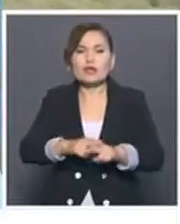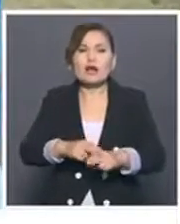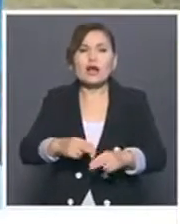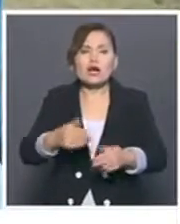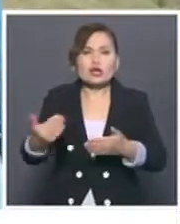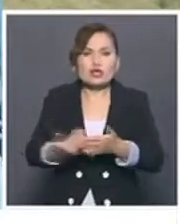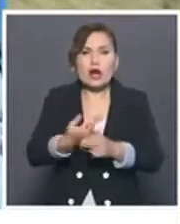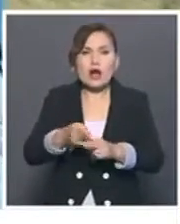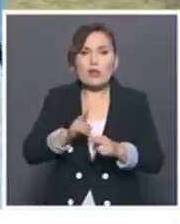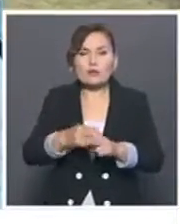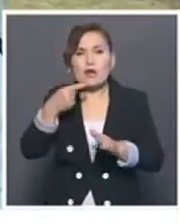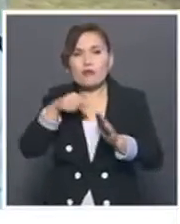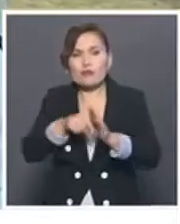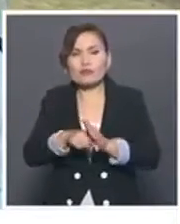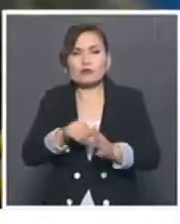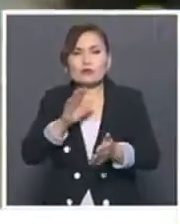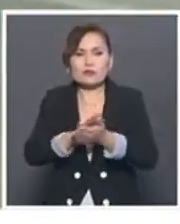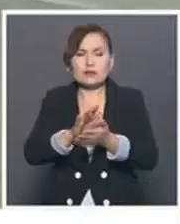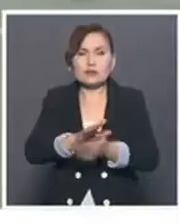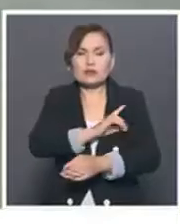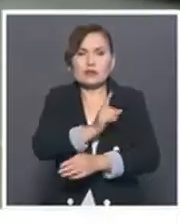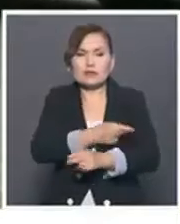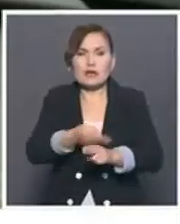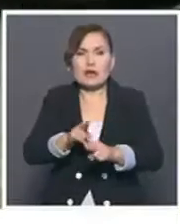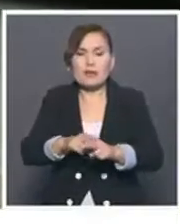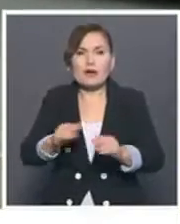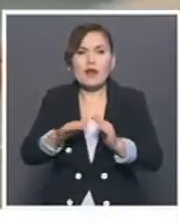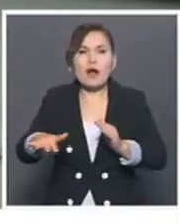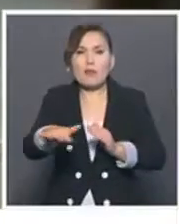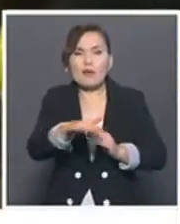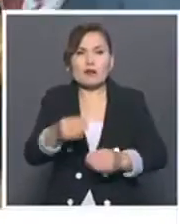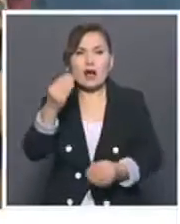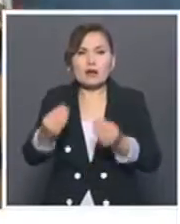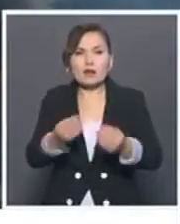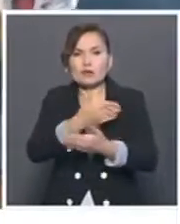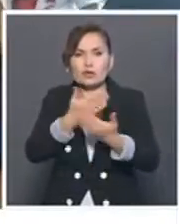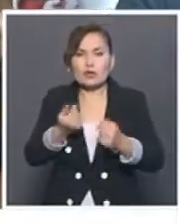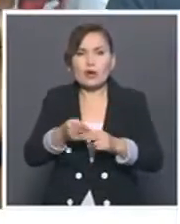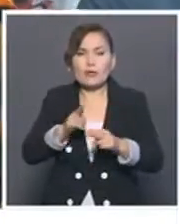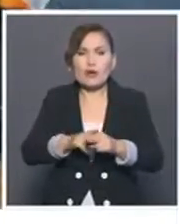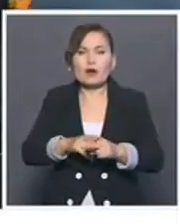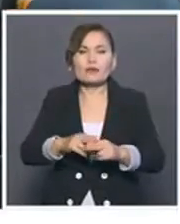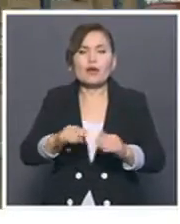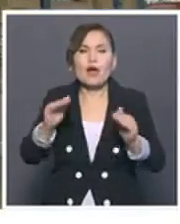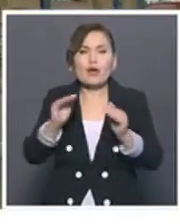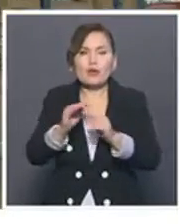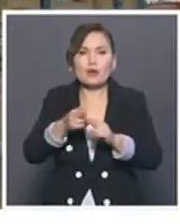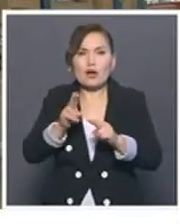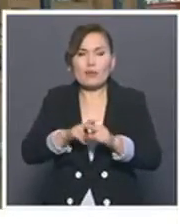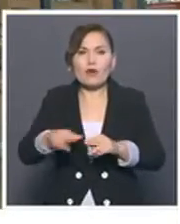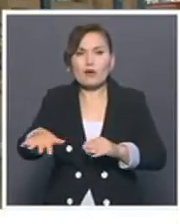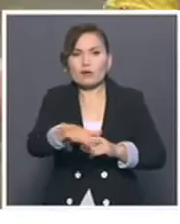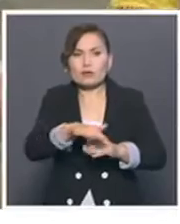қарға, жазда қоқысқа толады. Әйтеуір бос емес. Ал балалар алаңда жүрген жоқ, алаңдап жүр. Өйткені жөнді жабдықталған ойнайтын